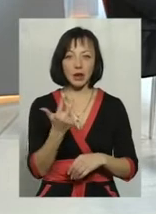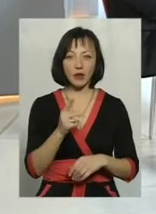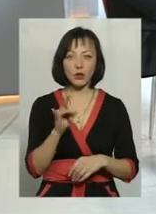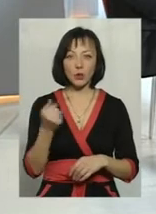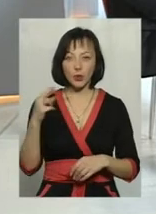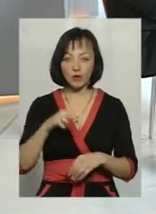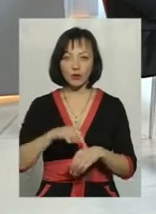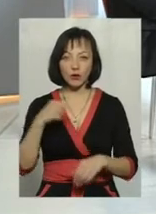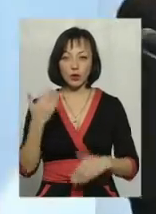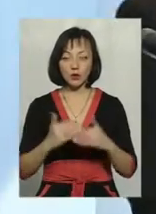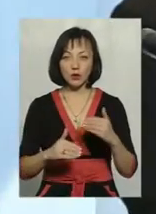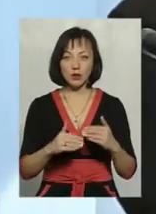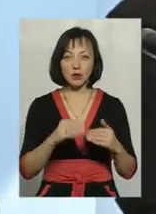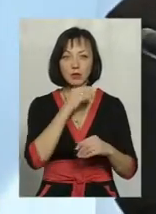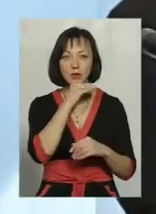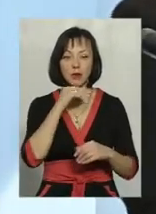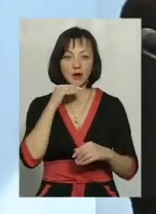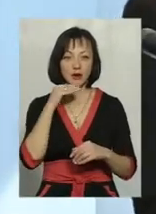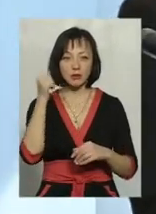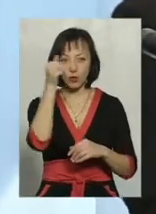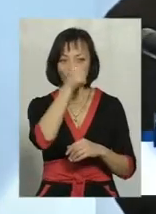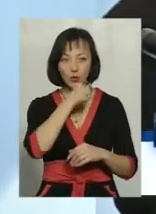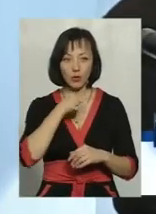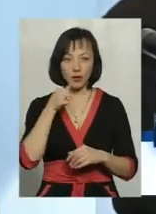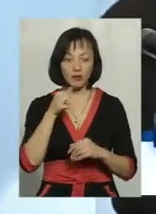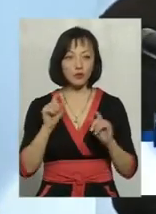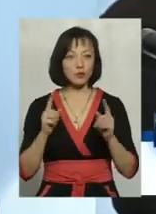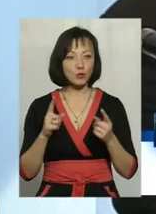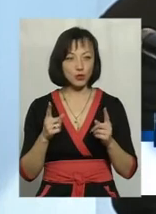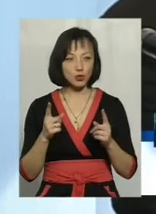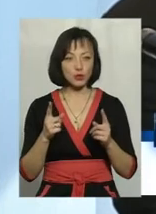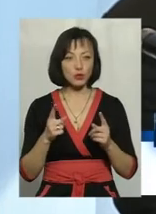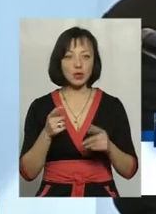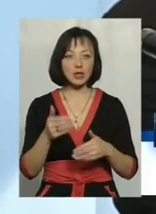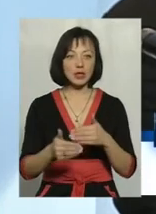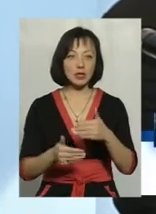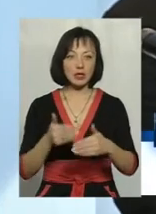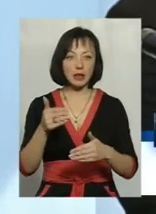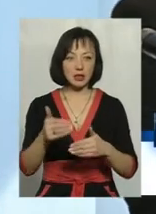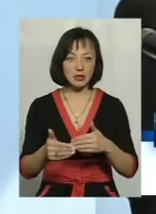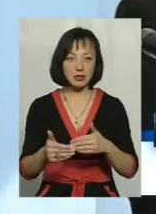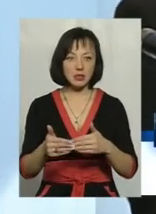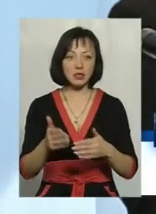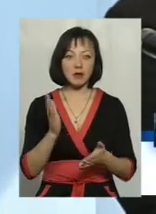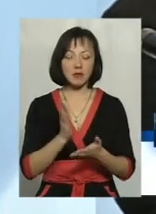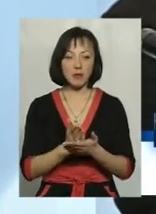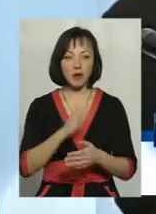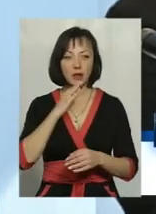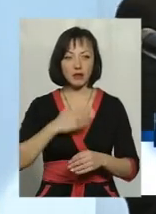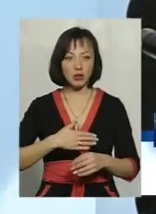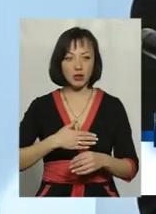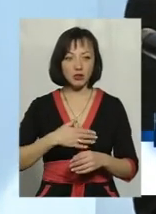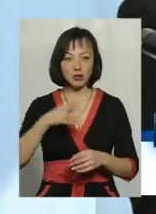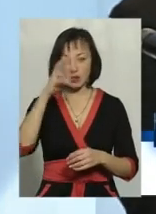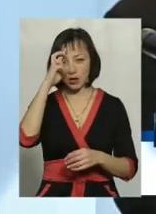а ми відчуваємо вже на багато-багато років. Тому що тенденція, яку має наша державна